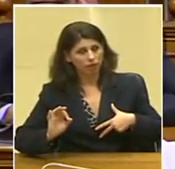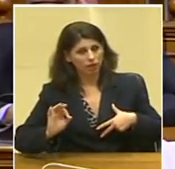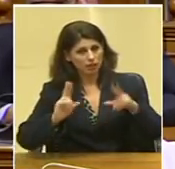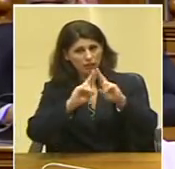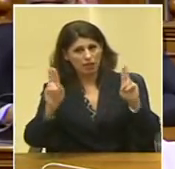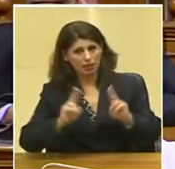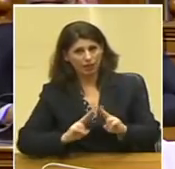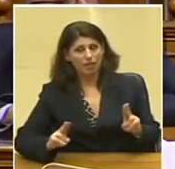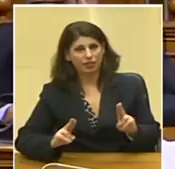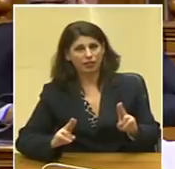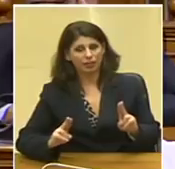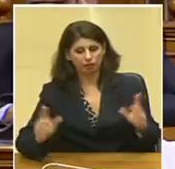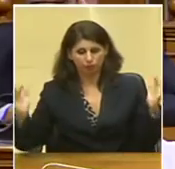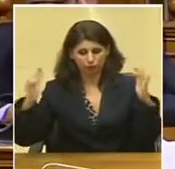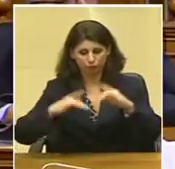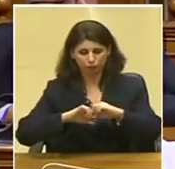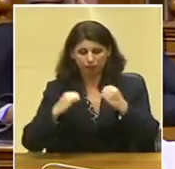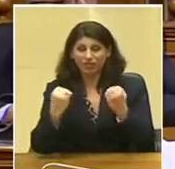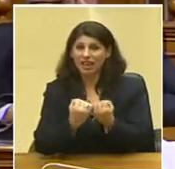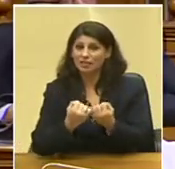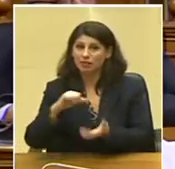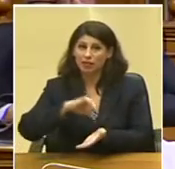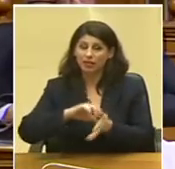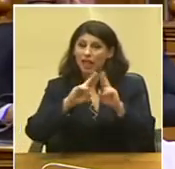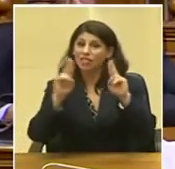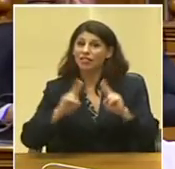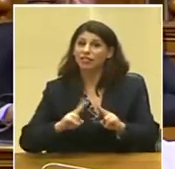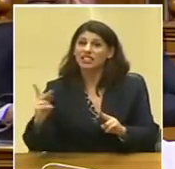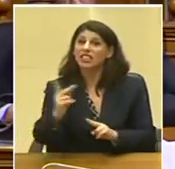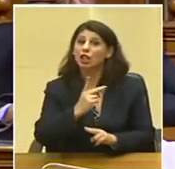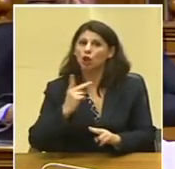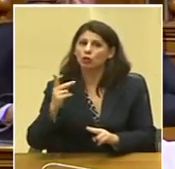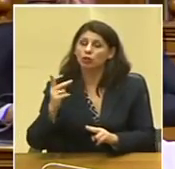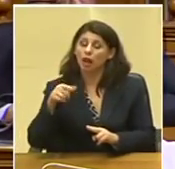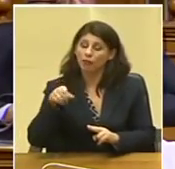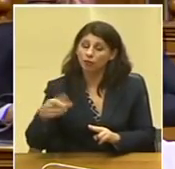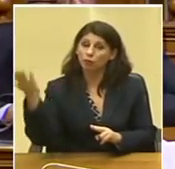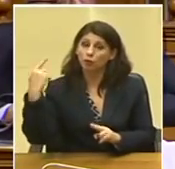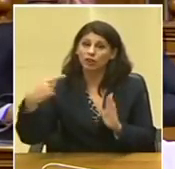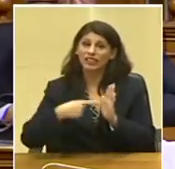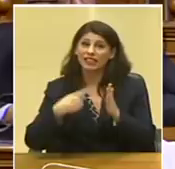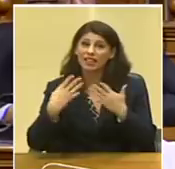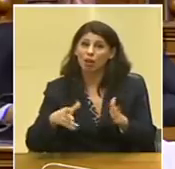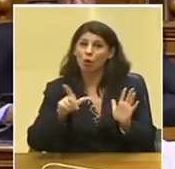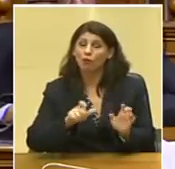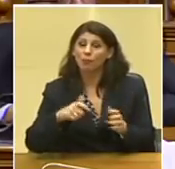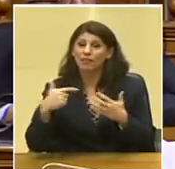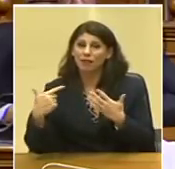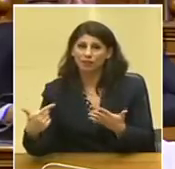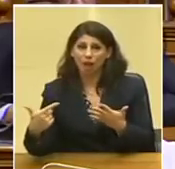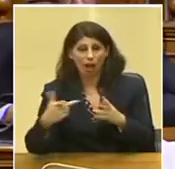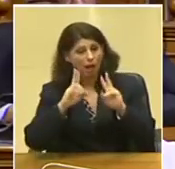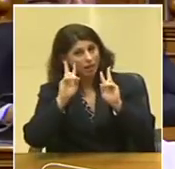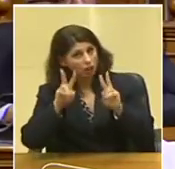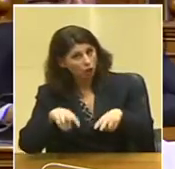διεθνή διάσκεψη στην Αθήνα, η διεθνής κοινότητα ήταν αυτή που τότε, το 1977,